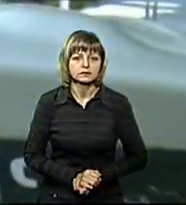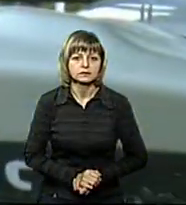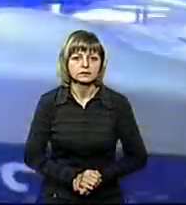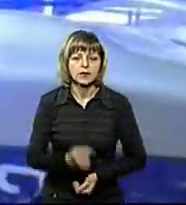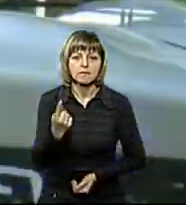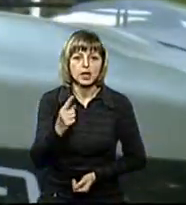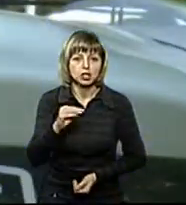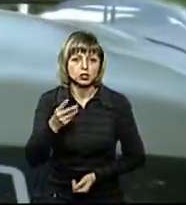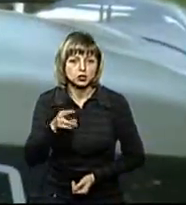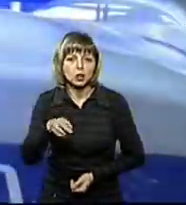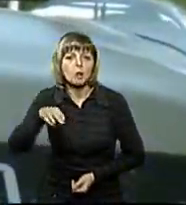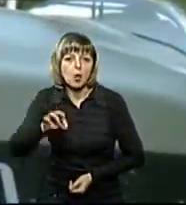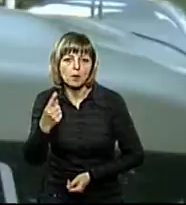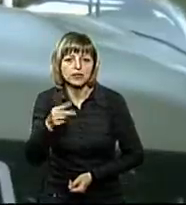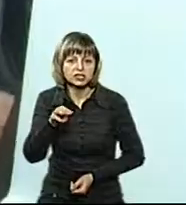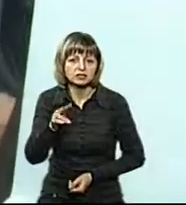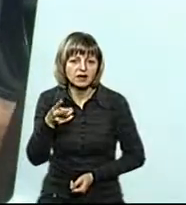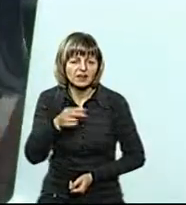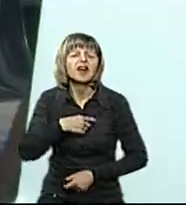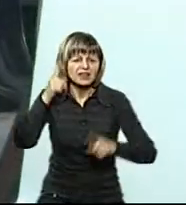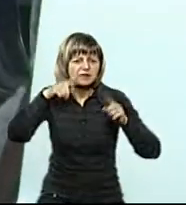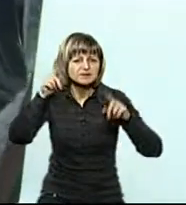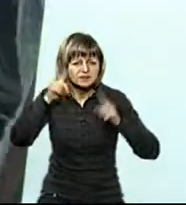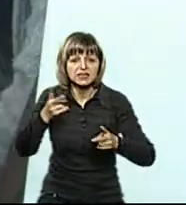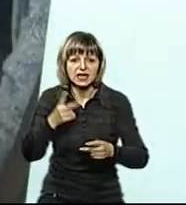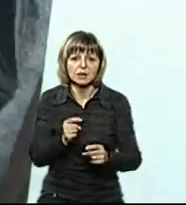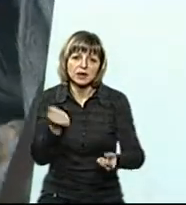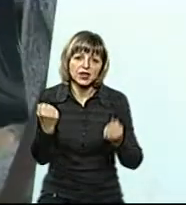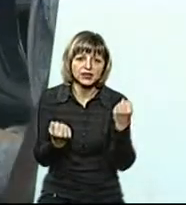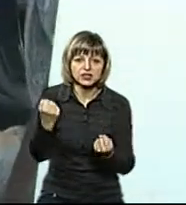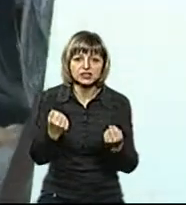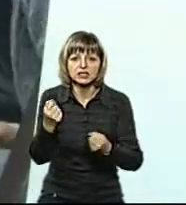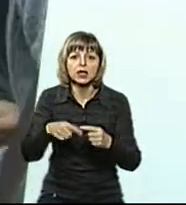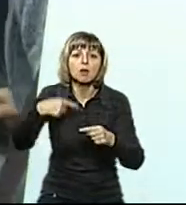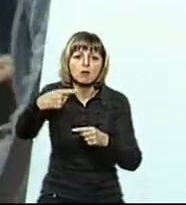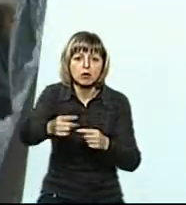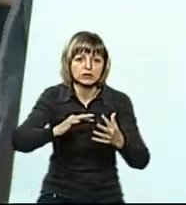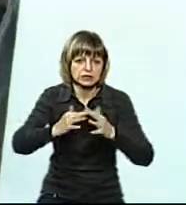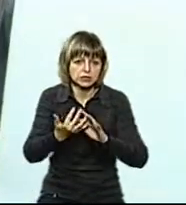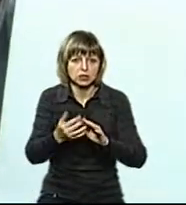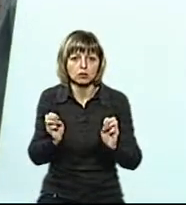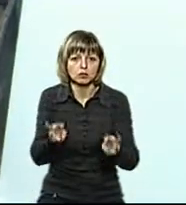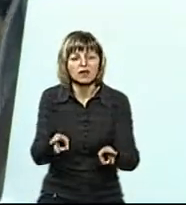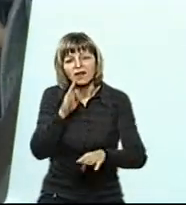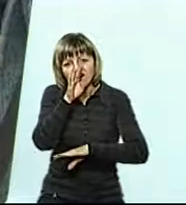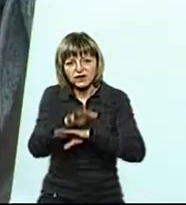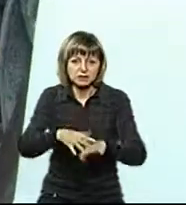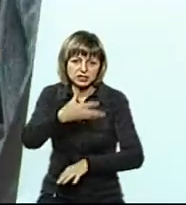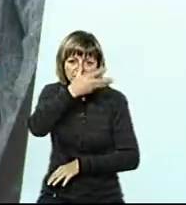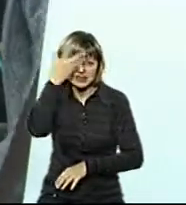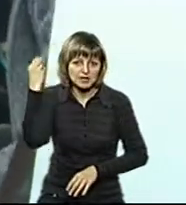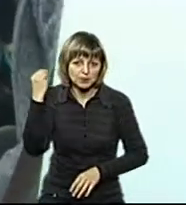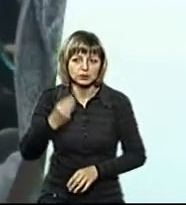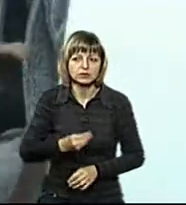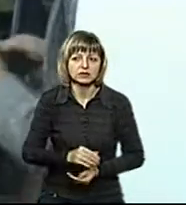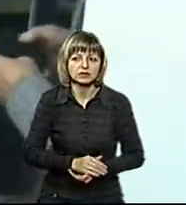Першого жовтня, по-перше, травня, відповідно, потрібно рухатися поза населеним пунктом з вімкненими. Ну, забулися, бачите, тільки починаємо.